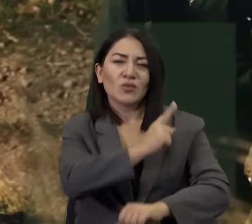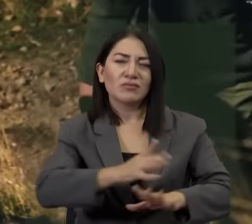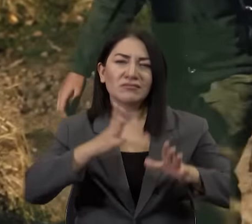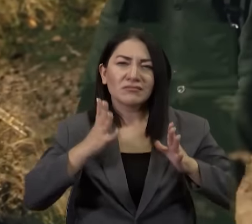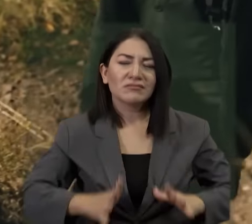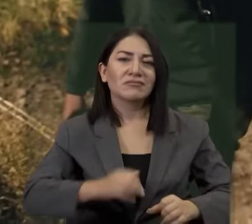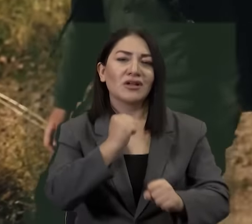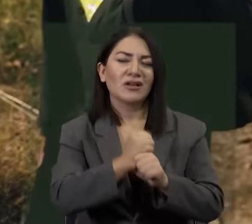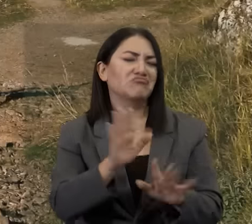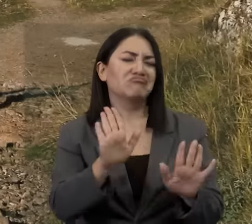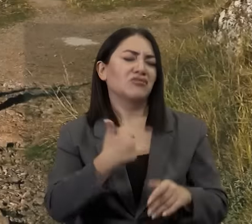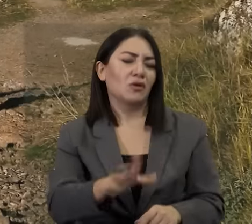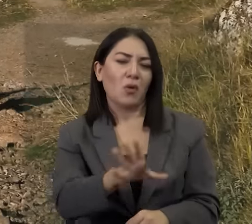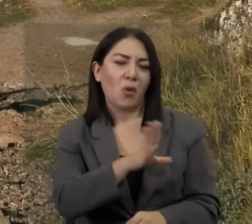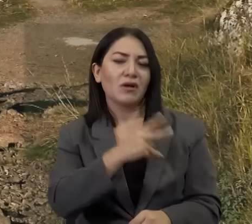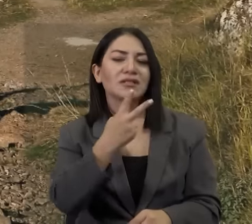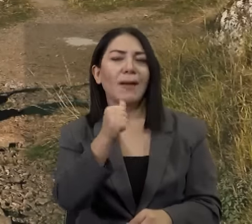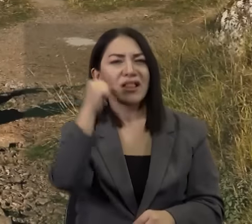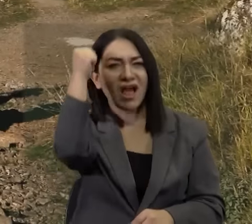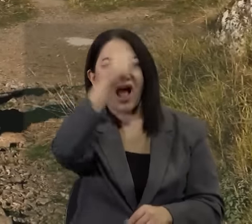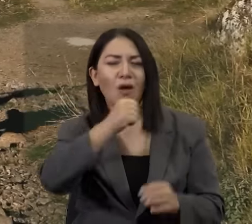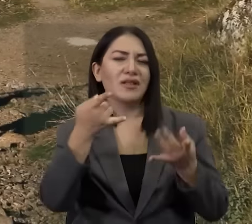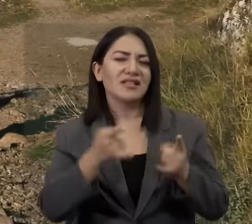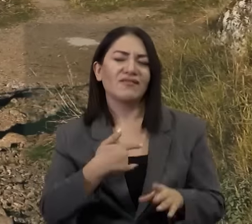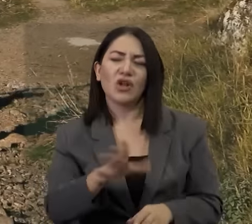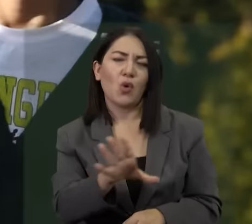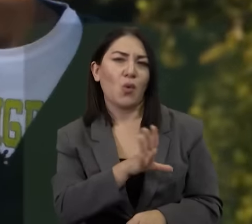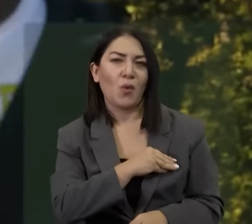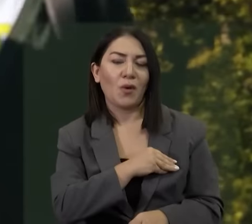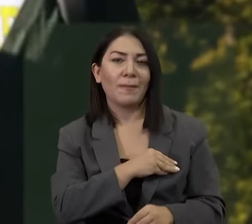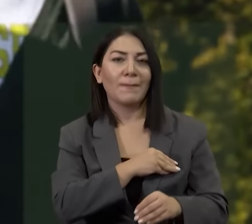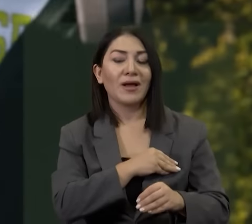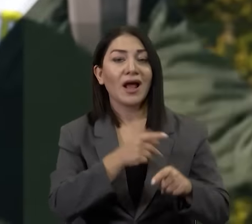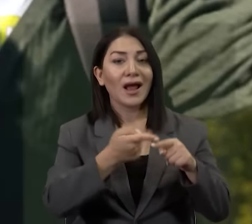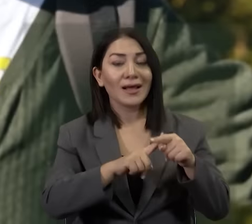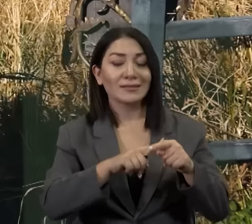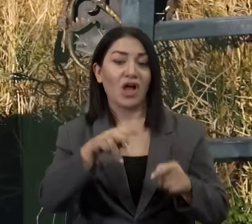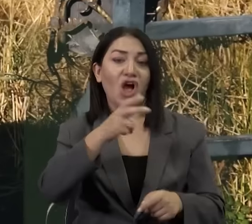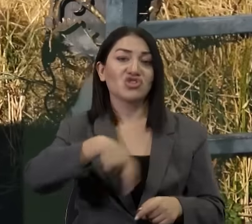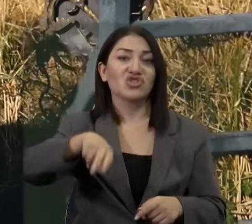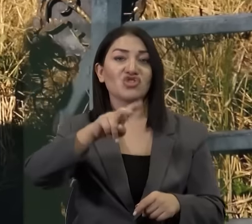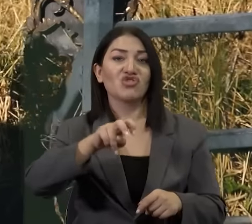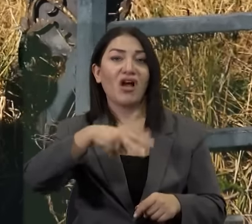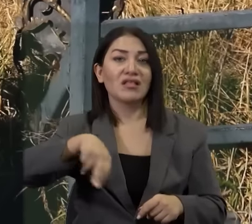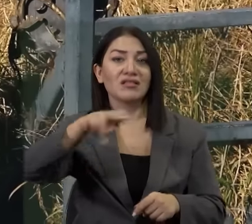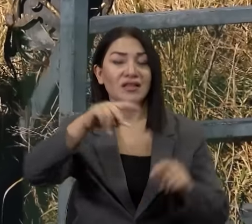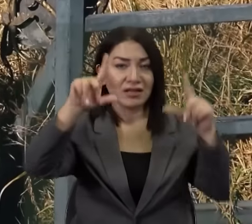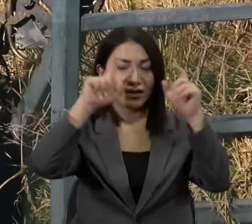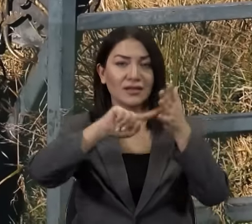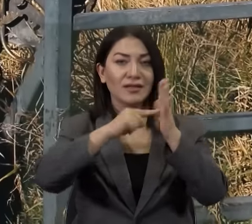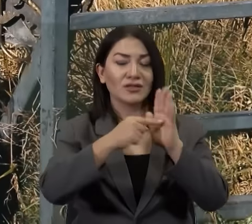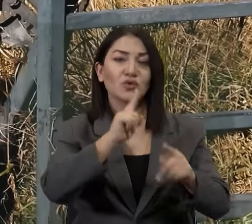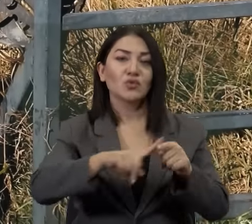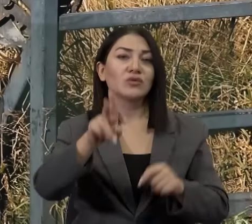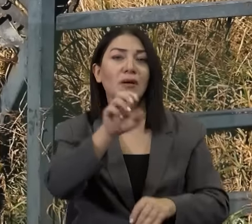եղել ֆիզիկական ուժով անել։ Չէ, ես գոհ եմ, որ 21-րդ դարում եմ ծնվել։ Ահա, այս էլ նկարի վրայի աստիճաններն են։ Դե